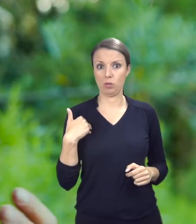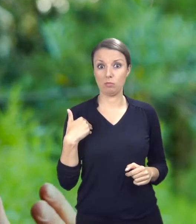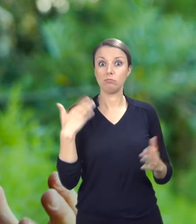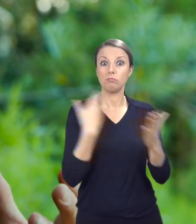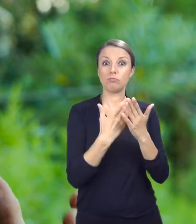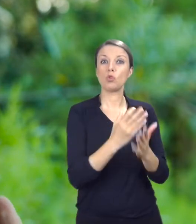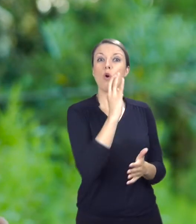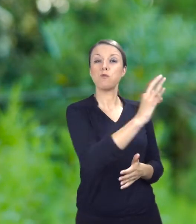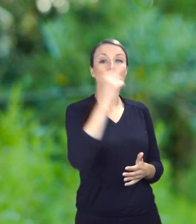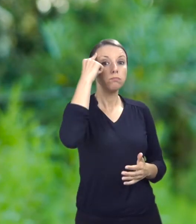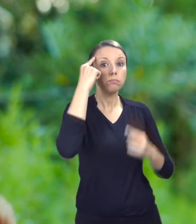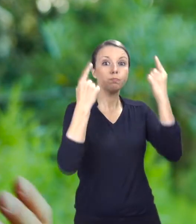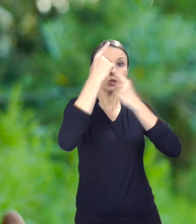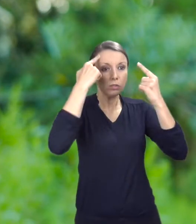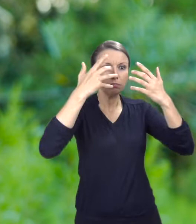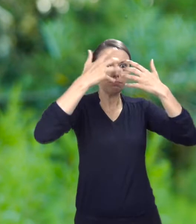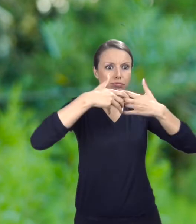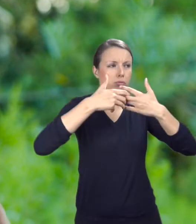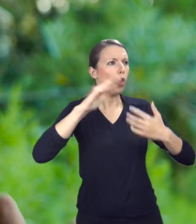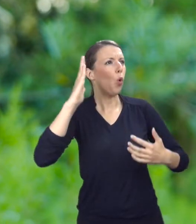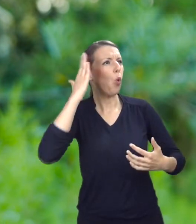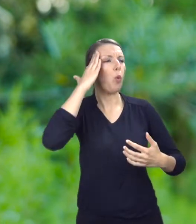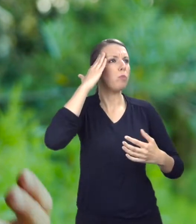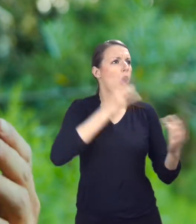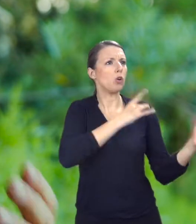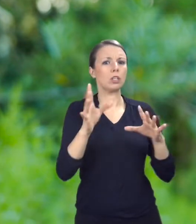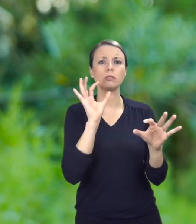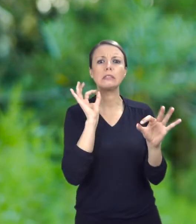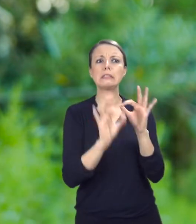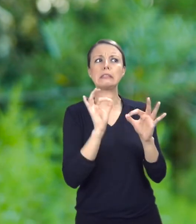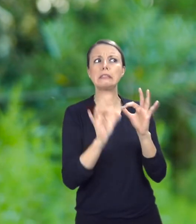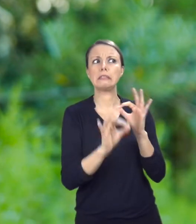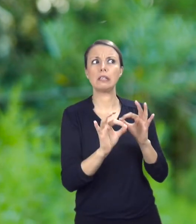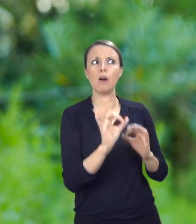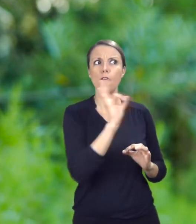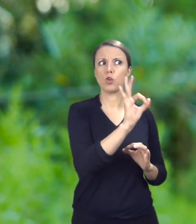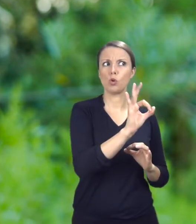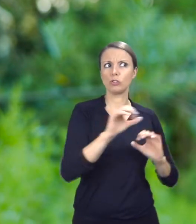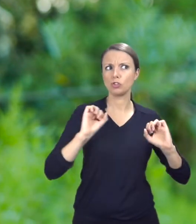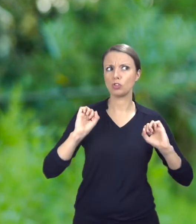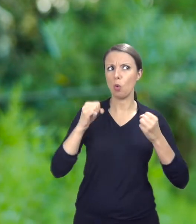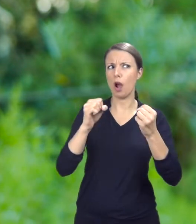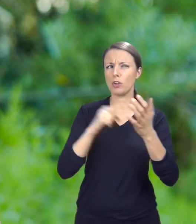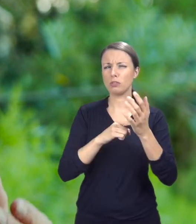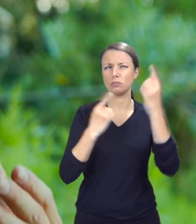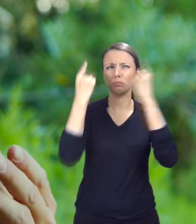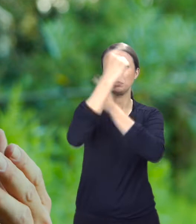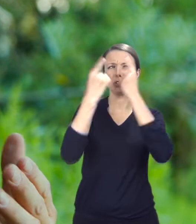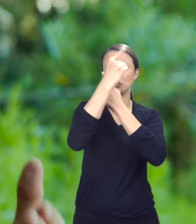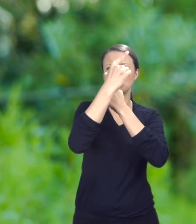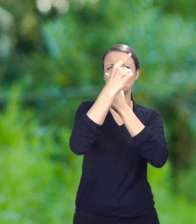stanie w błyskawicznym czasie przeprowadzić symulację myślową, czy sposób działania, jaki oni sobie właśnie wyobrazili,